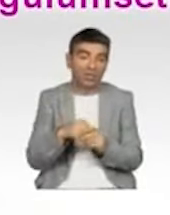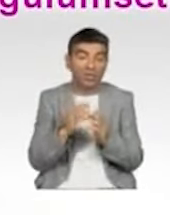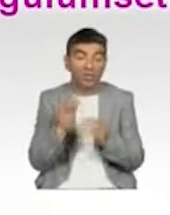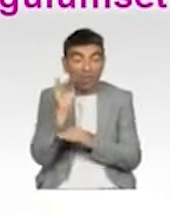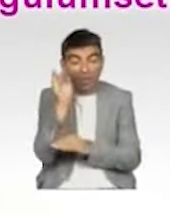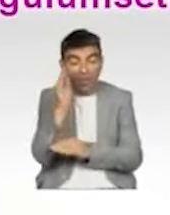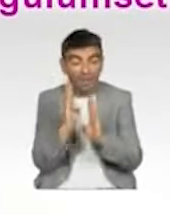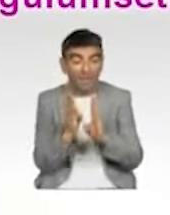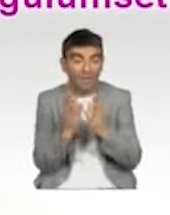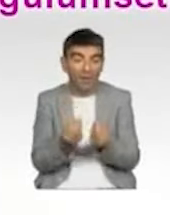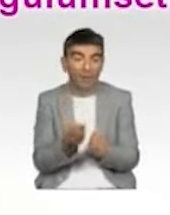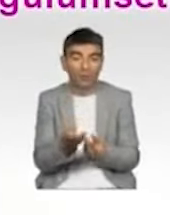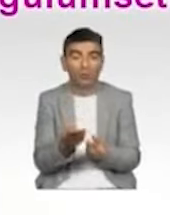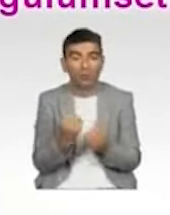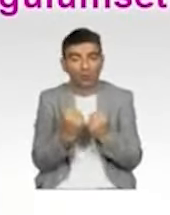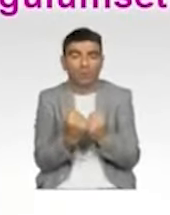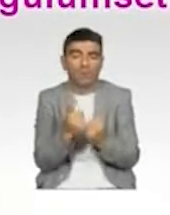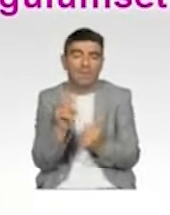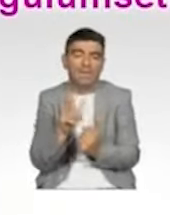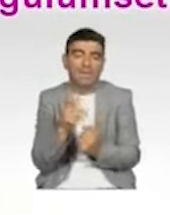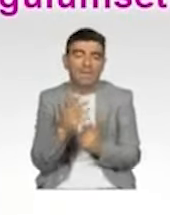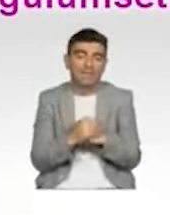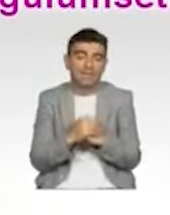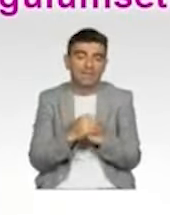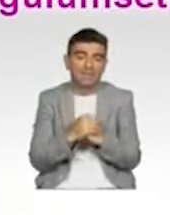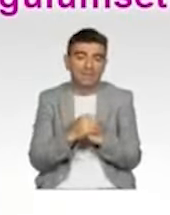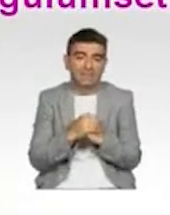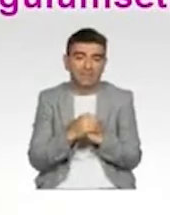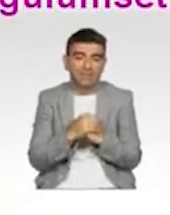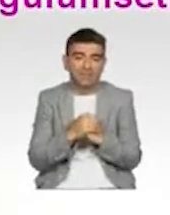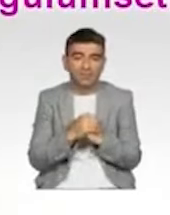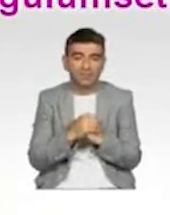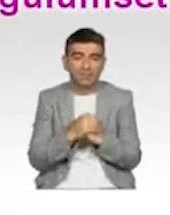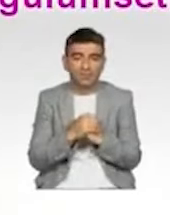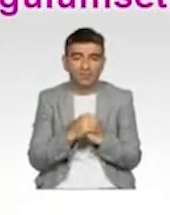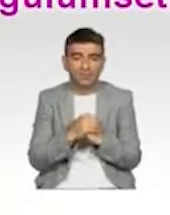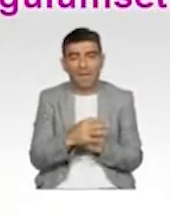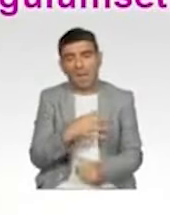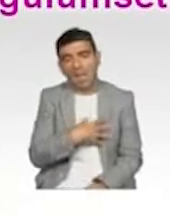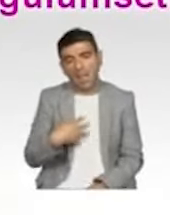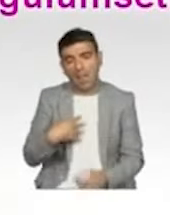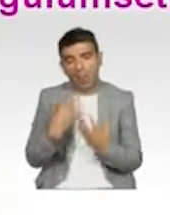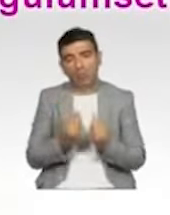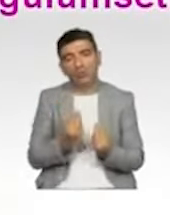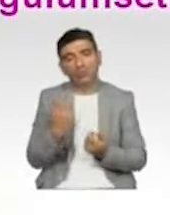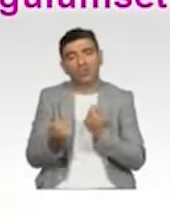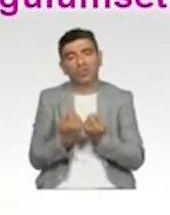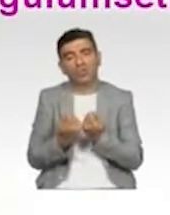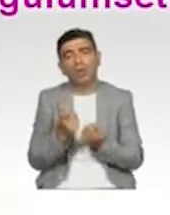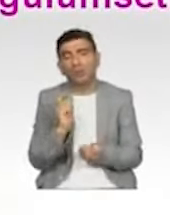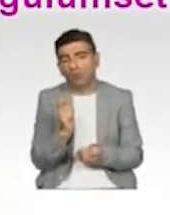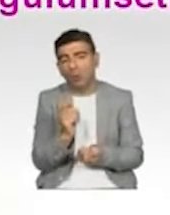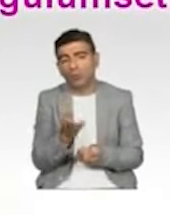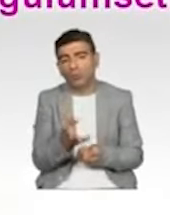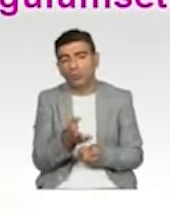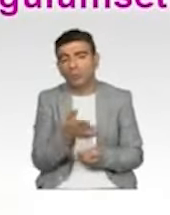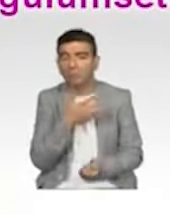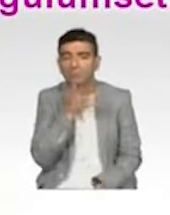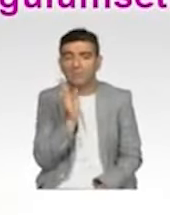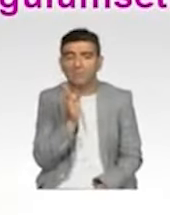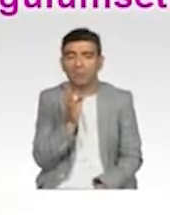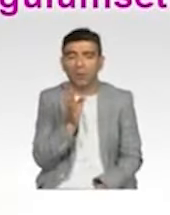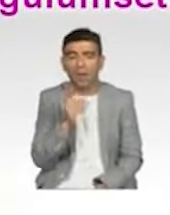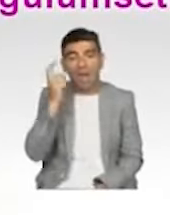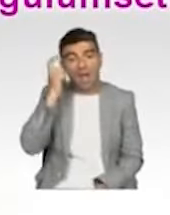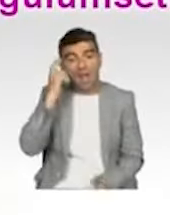devam ediyor. Hani bir yerden de tutunmak da gerekiyor. Ama anne olunca çalışmak daha mı zor? Bilmiyorum ya. Aklın